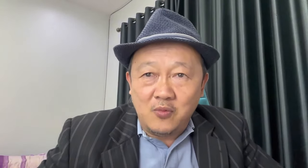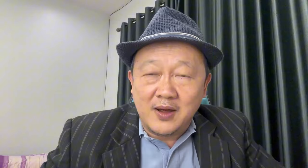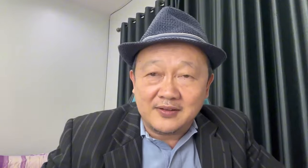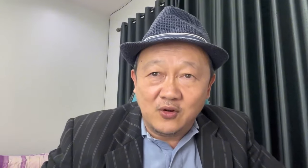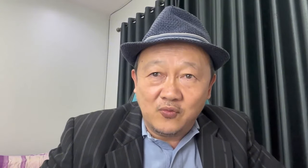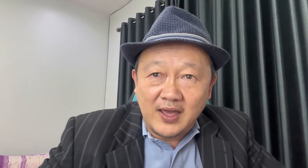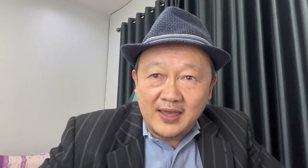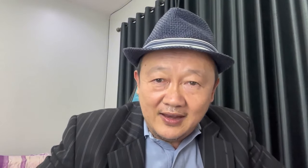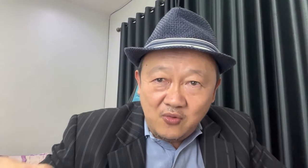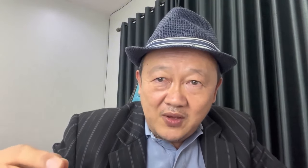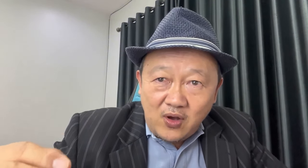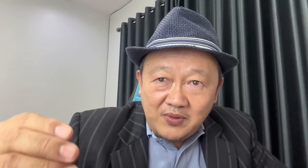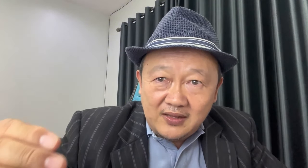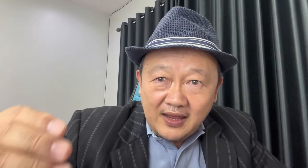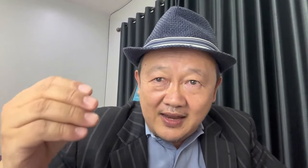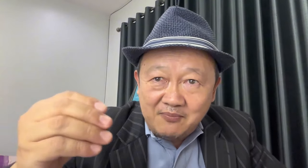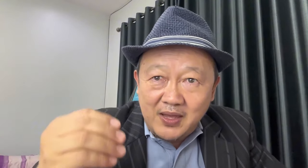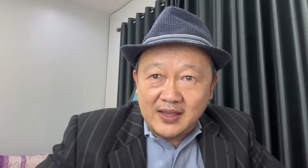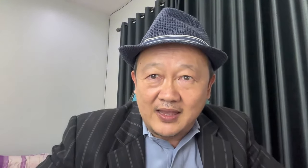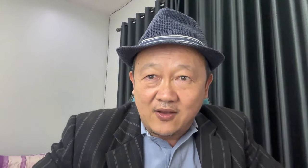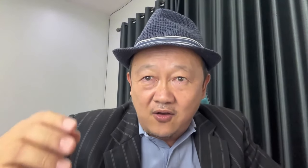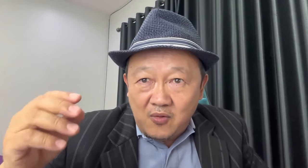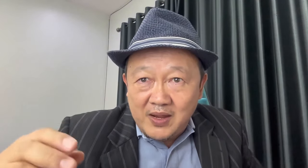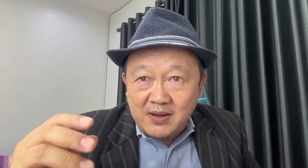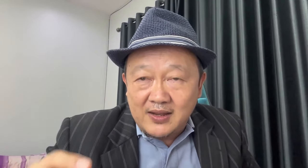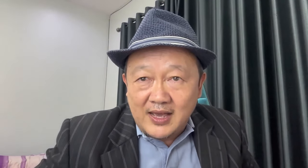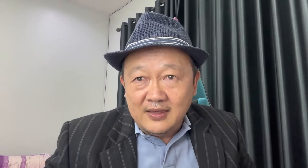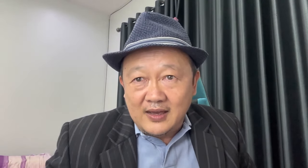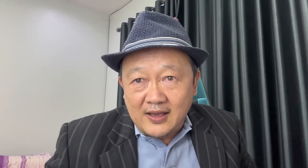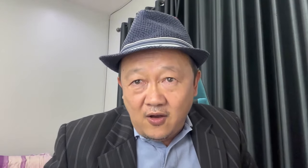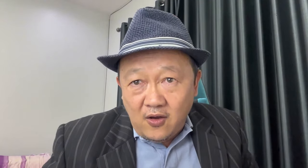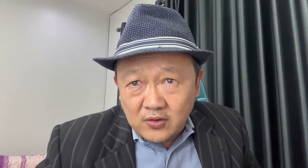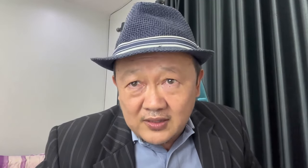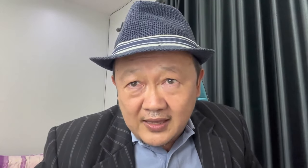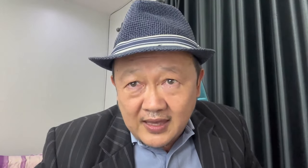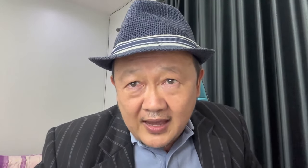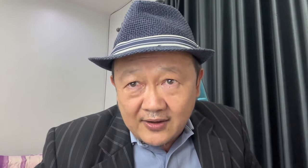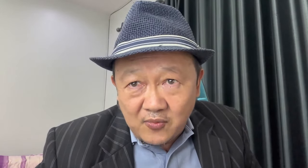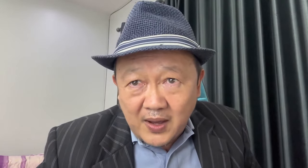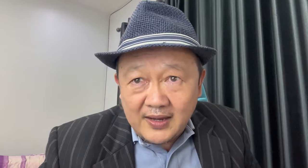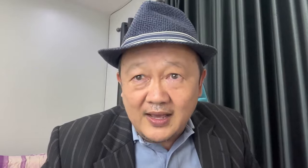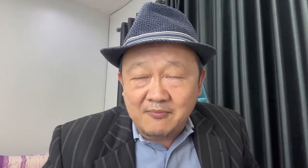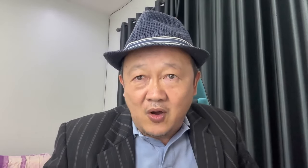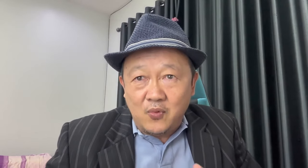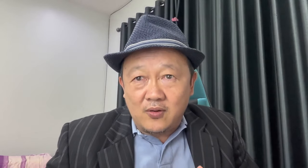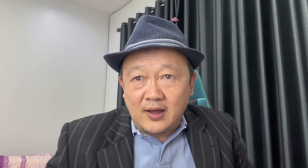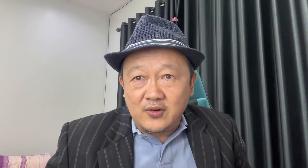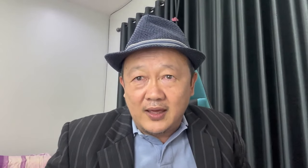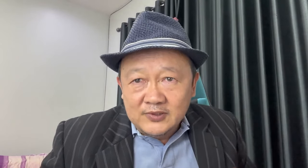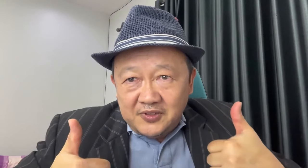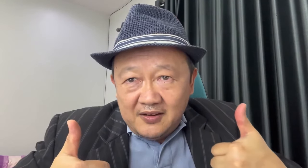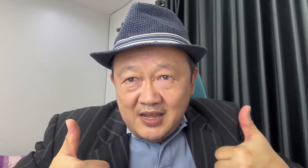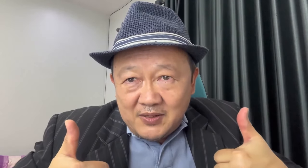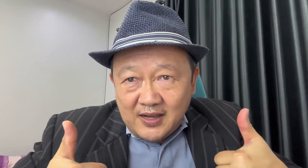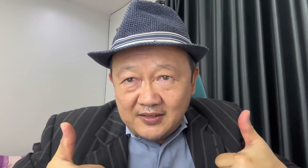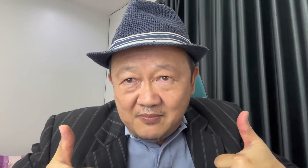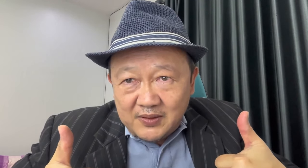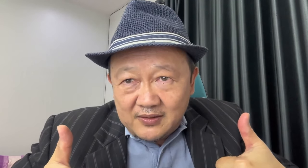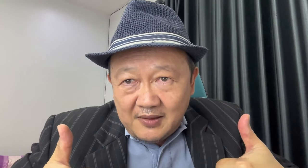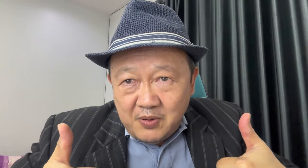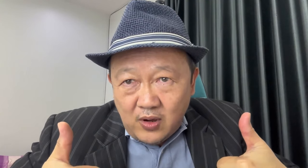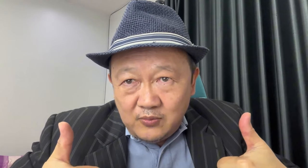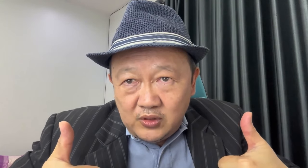รวบรวมมาสรุปไว้ให้แล้วมีความคิดเห็นแลกเปลี่ยนกันยังไงก็คอมเมนต์มานะครับยังไงก็กดแชร์ๆกันออกไปนะครับเพราะพวกเราเนี่ยเสรี